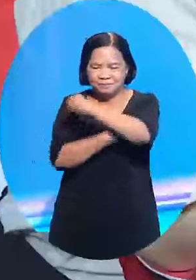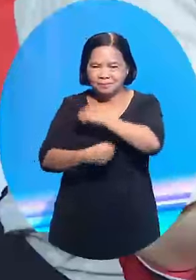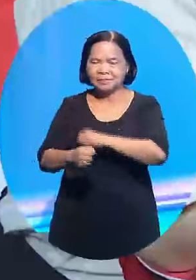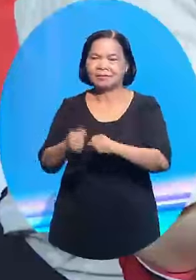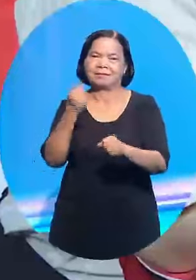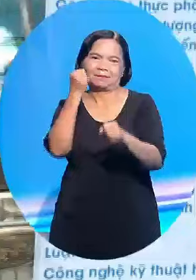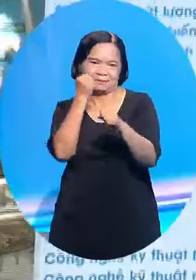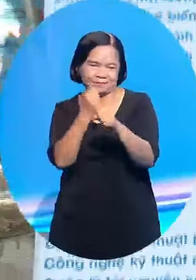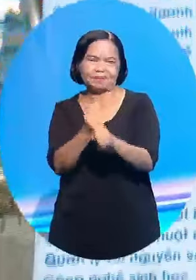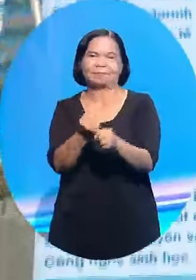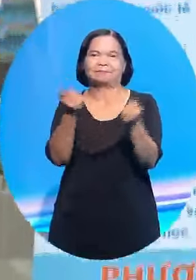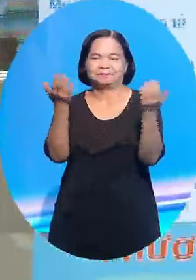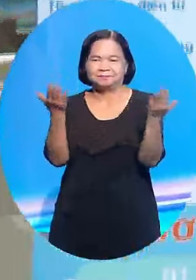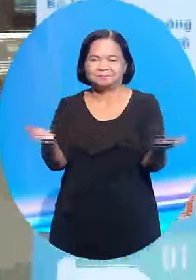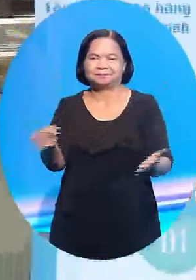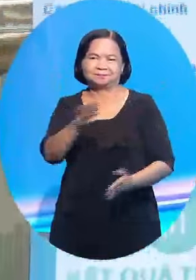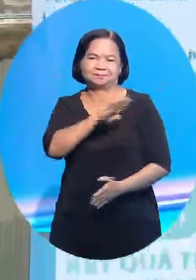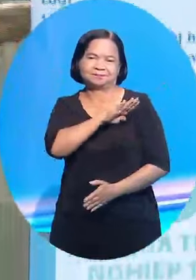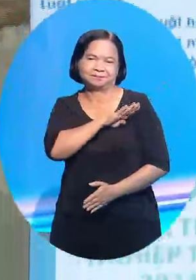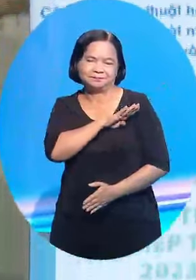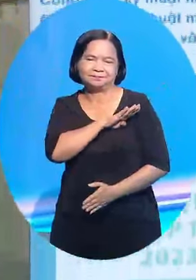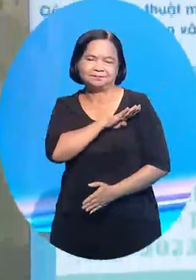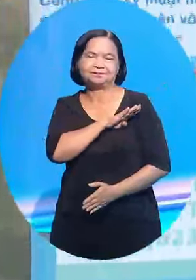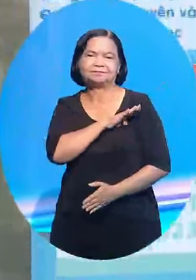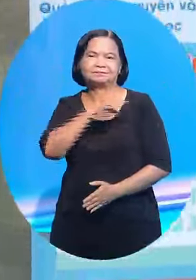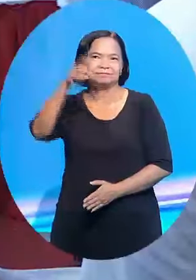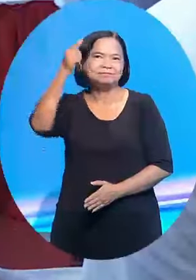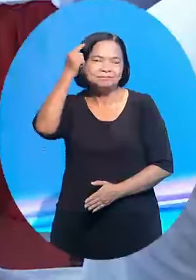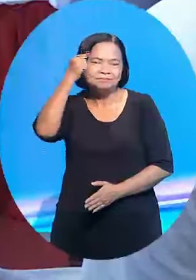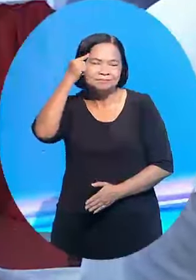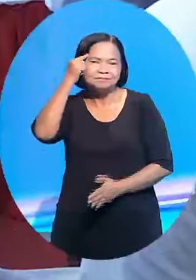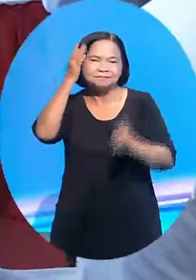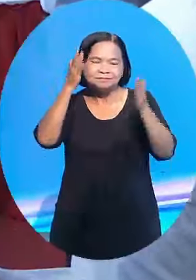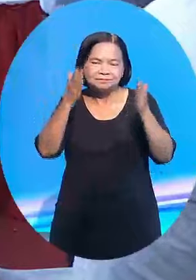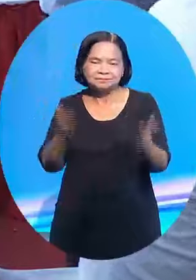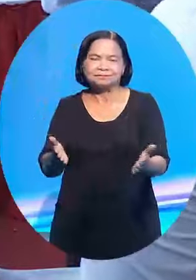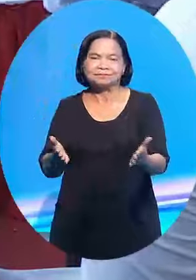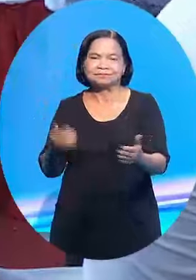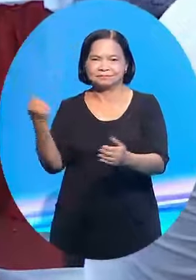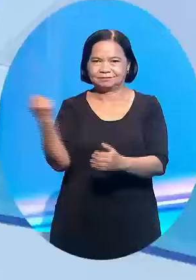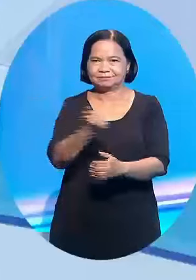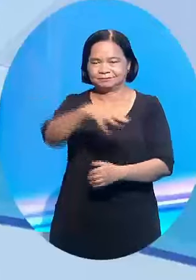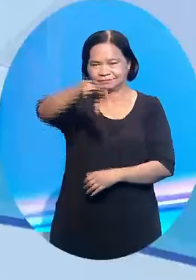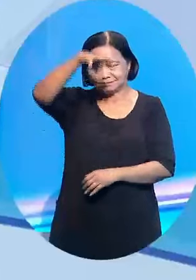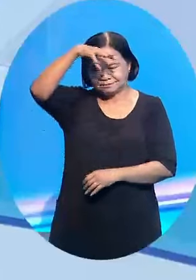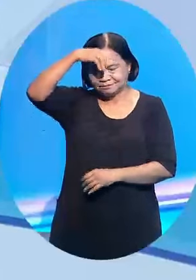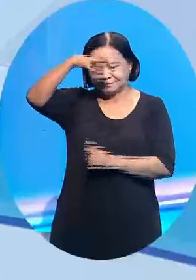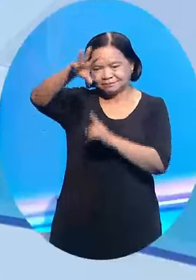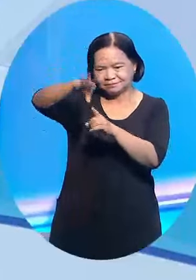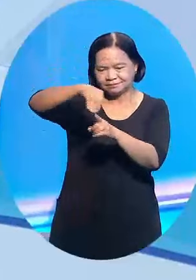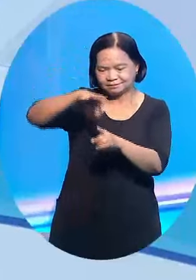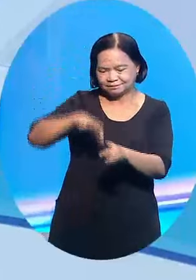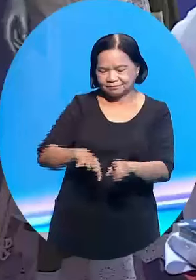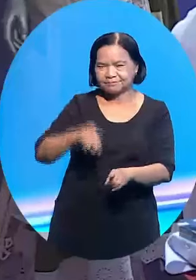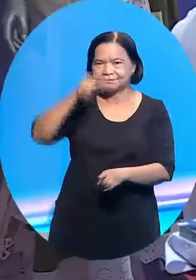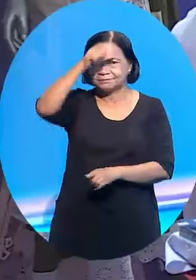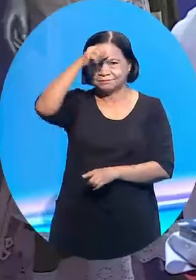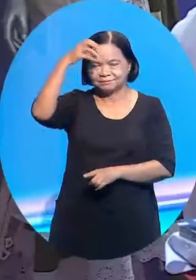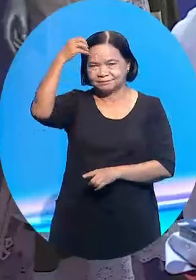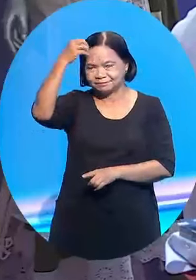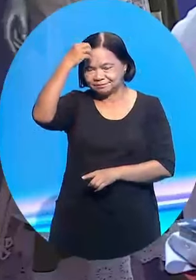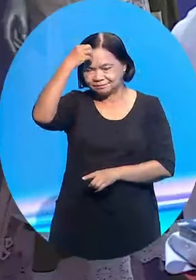nay. Ngoài ra, các em học sinh còn được tìm hiểu thông tin về các ngành hiện đang được đào tạo và thông tin xét tuyển hệ đại học chính